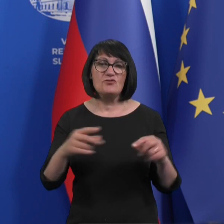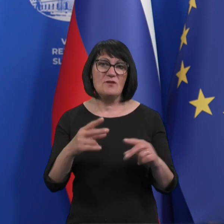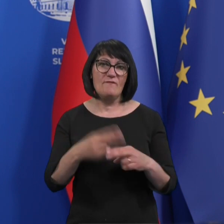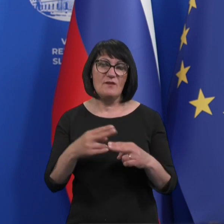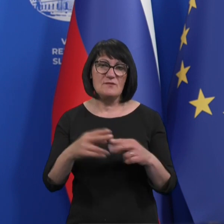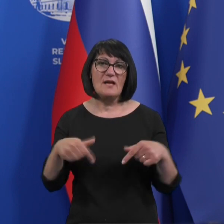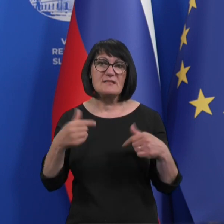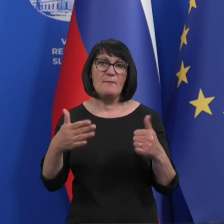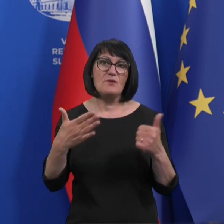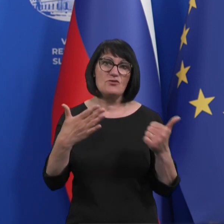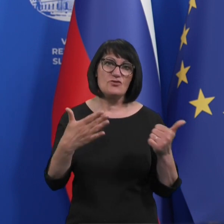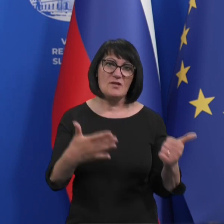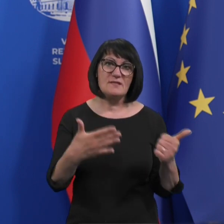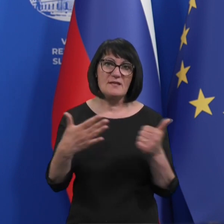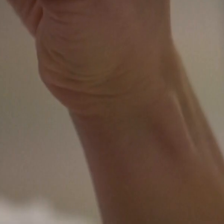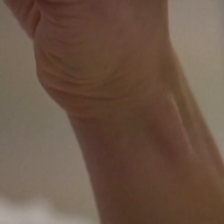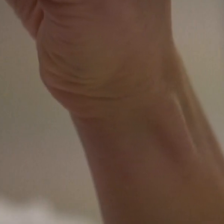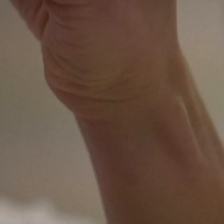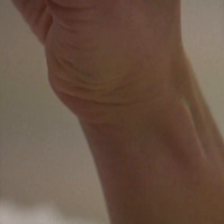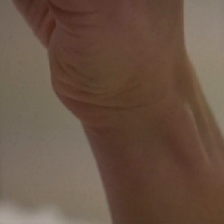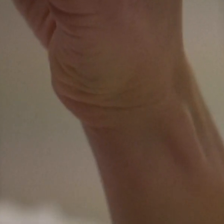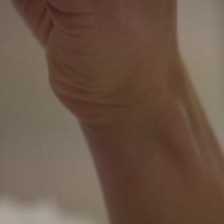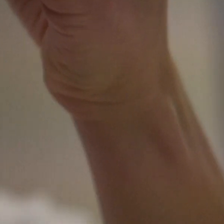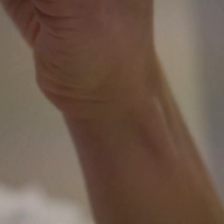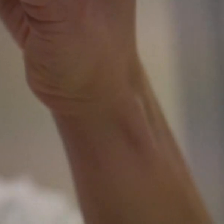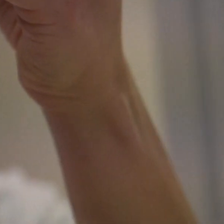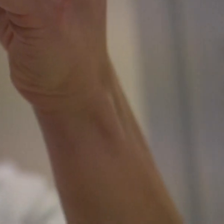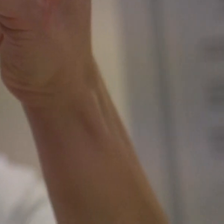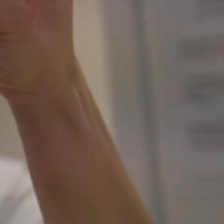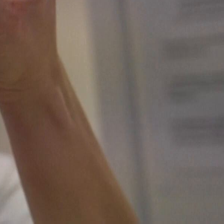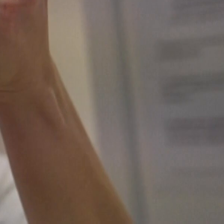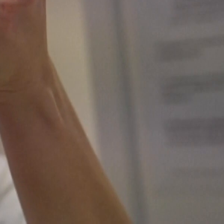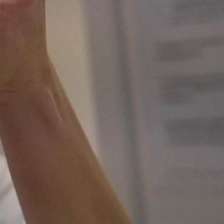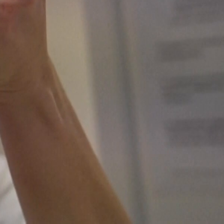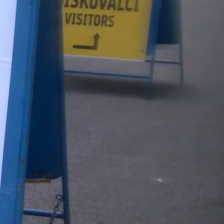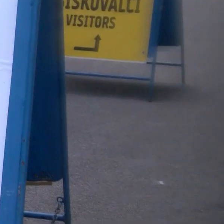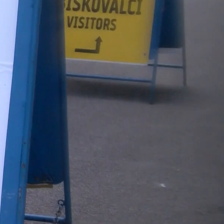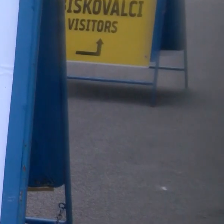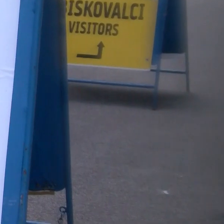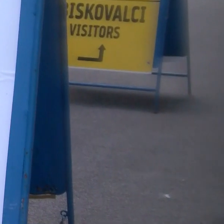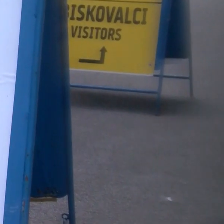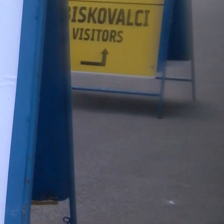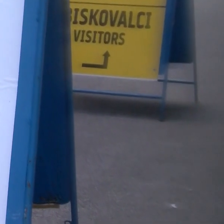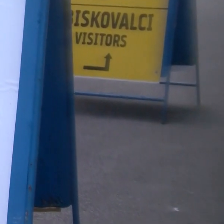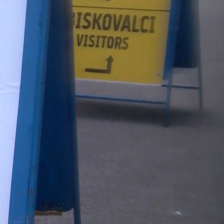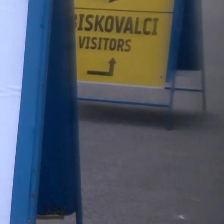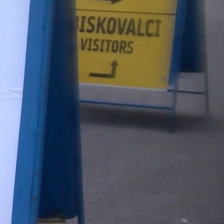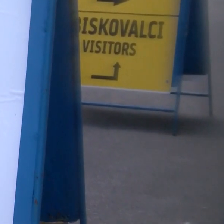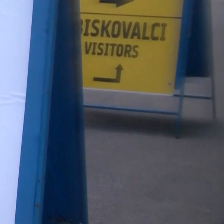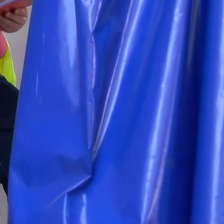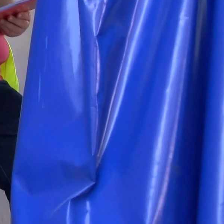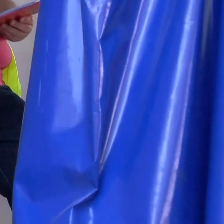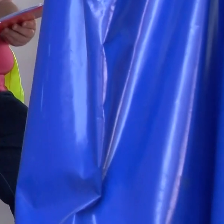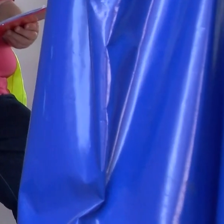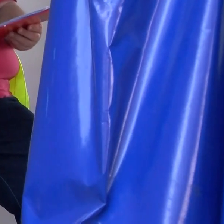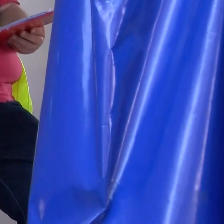70%, 66% prebivalstva. Beovićeva je pozvala, da se odzovemo na cepljenje, da se cepimo, saj to za vse